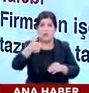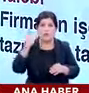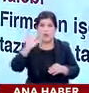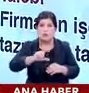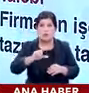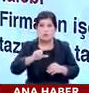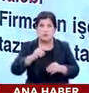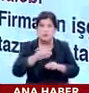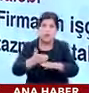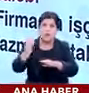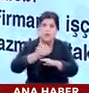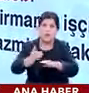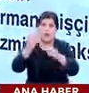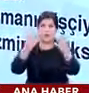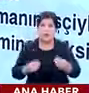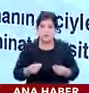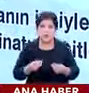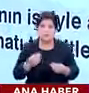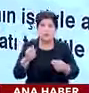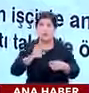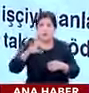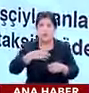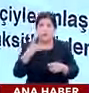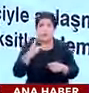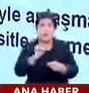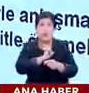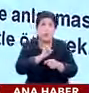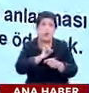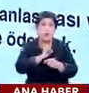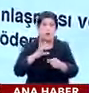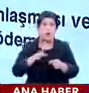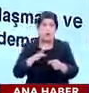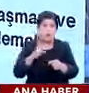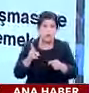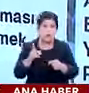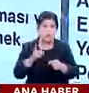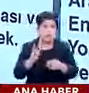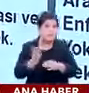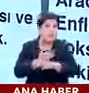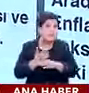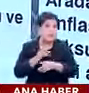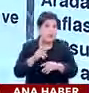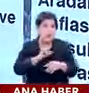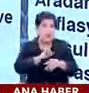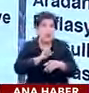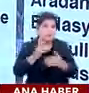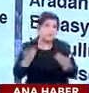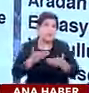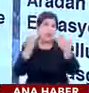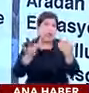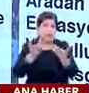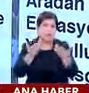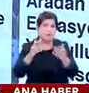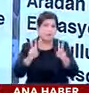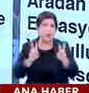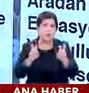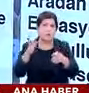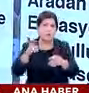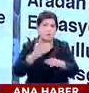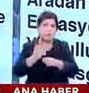vadeli olacak şimdi işverenin bir korkusu var şimdi Nedir o korku diyelim ki söz konusu Kredi